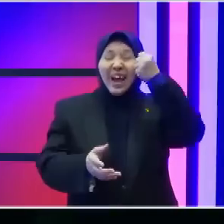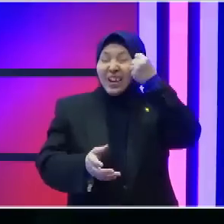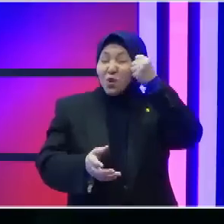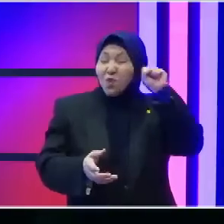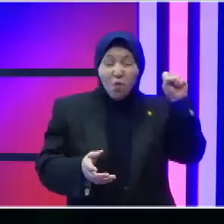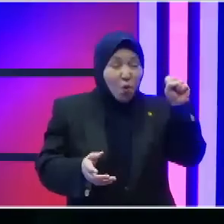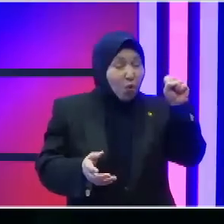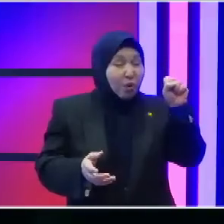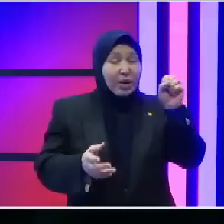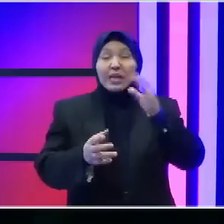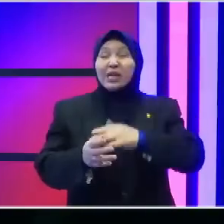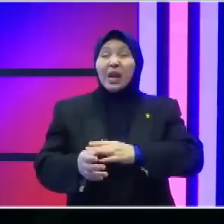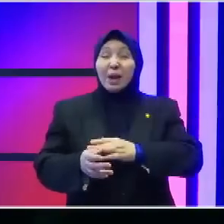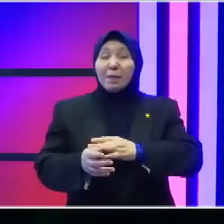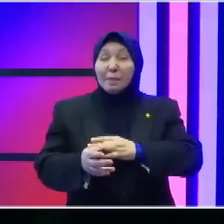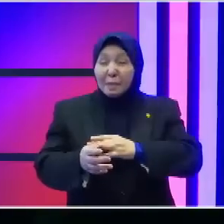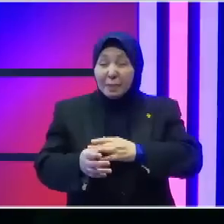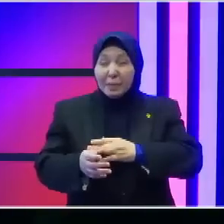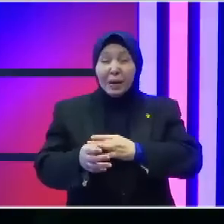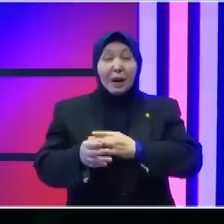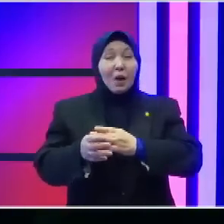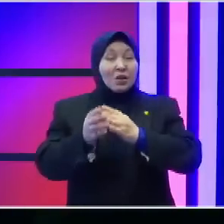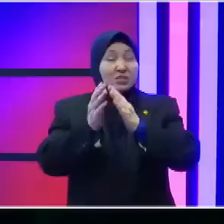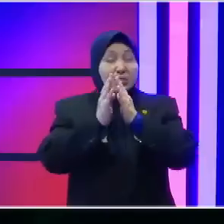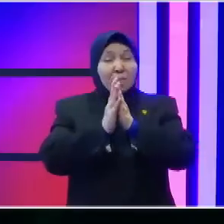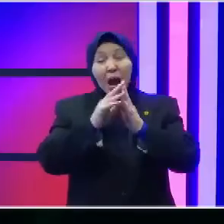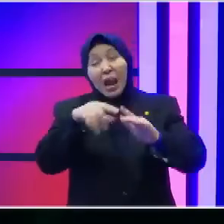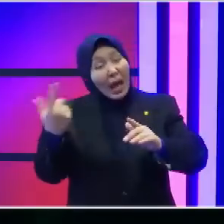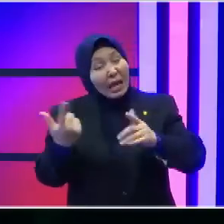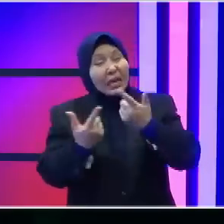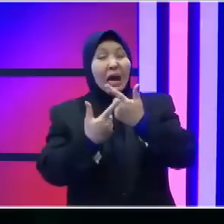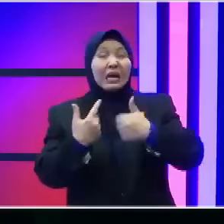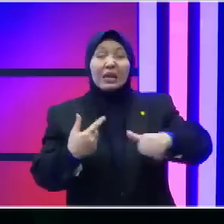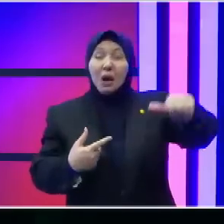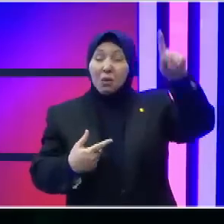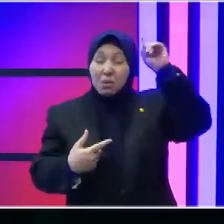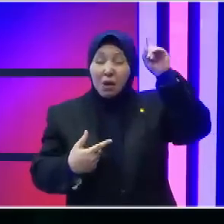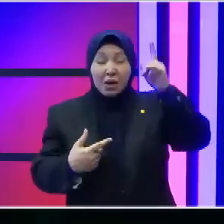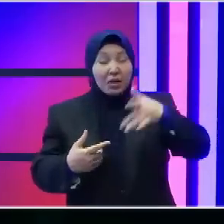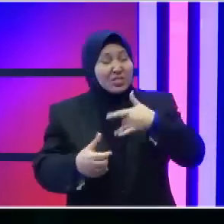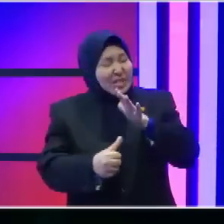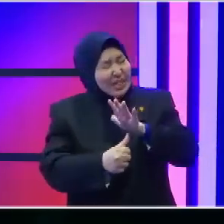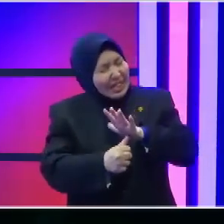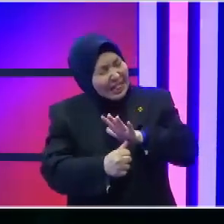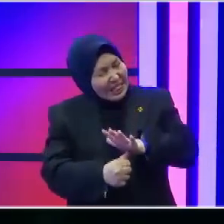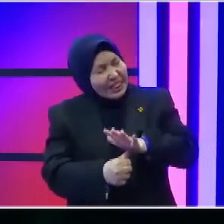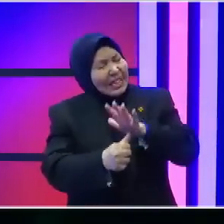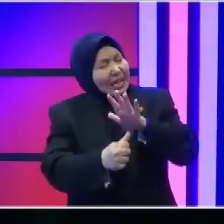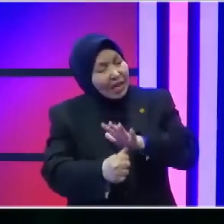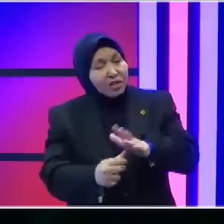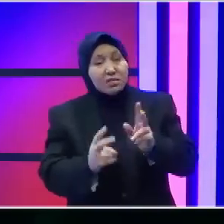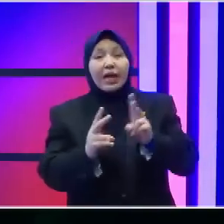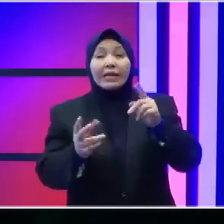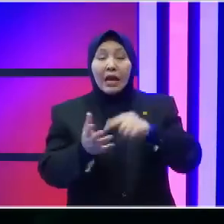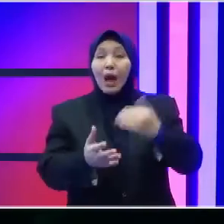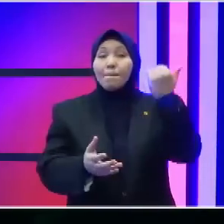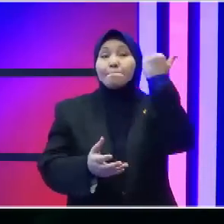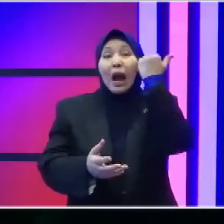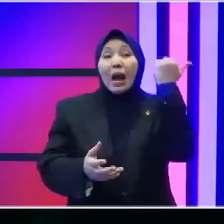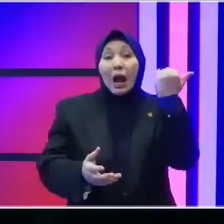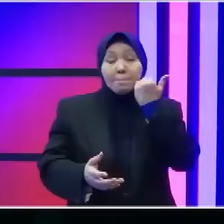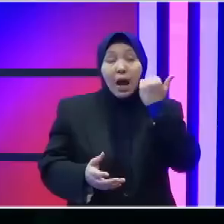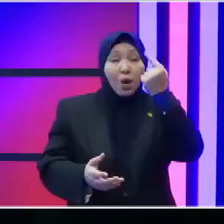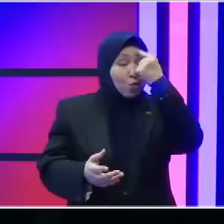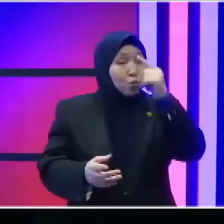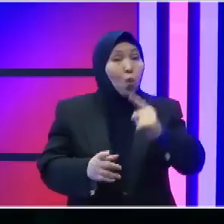yang mensyirikkan Allah, ya, di mana mereka akan rasa amat tertekan. Dan ini adalah mahkamah untuk